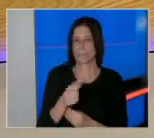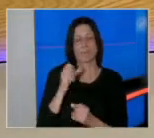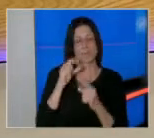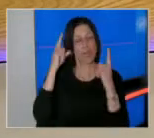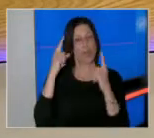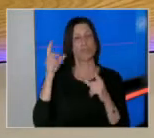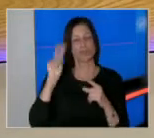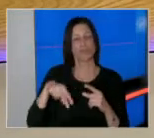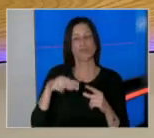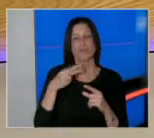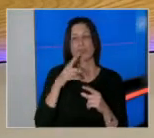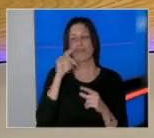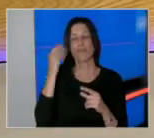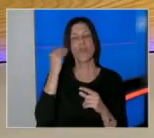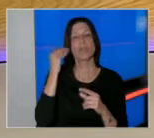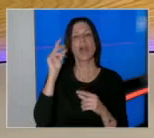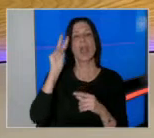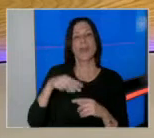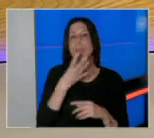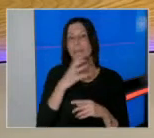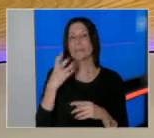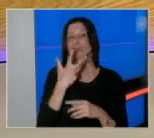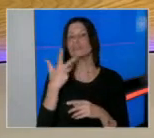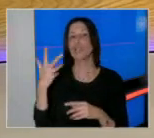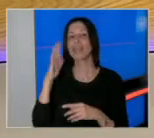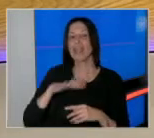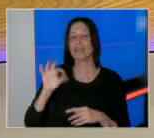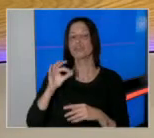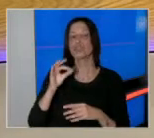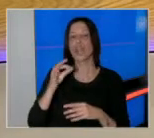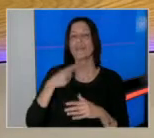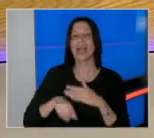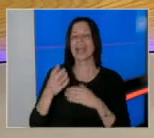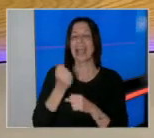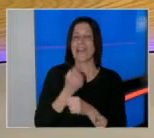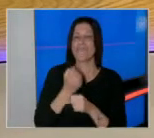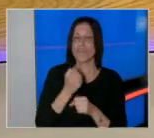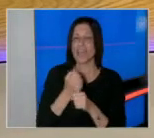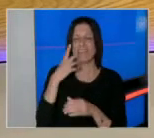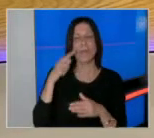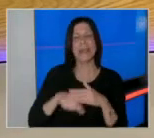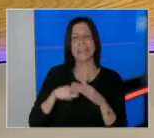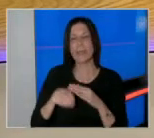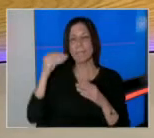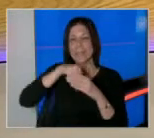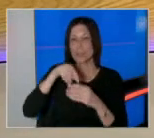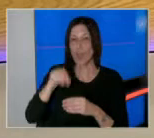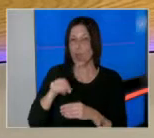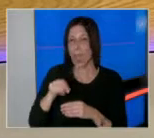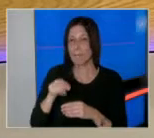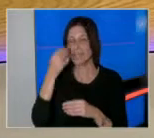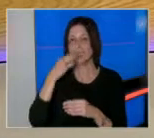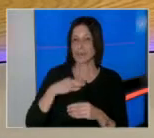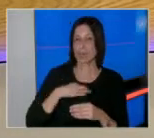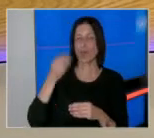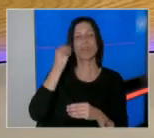תתפלו לדעת שכיום בתל אביב לומדים כ-2,433 ילדי מהגרי עבודה מבקשי מקלט ופליטים. מתוכם, שימו לב למספר הבא,